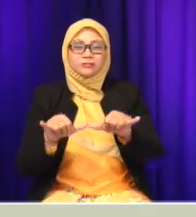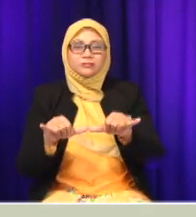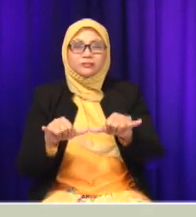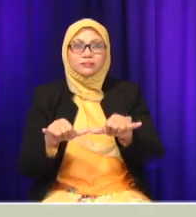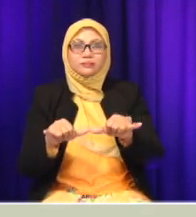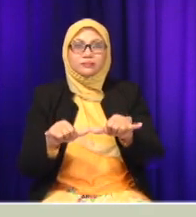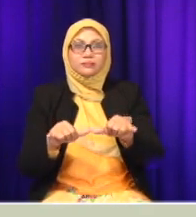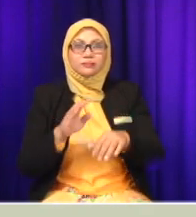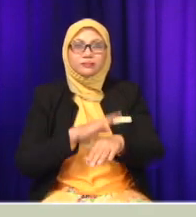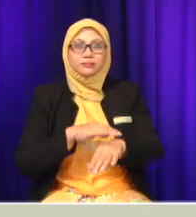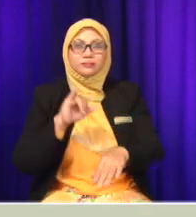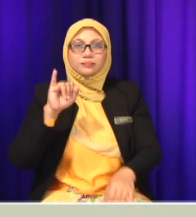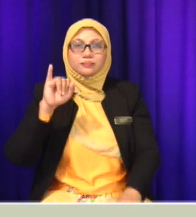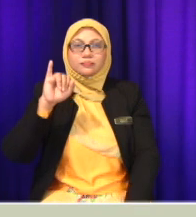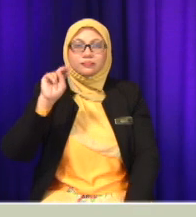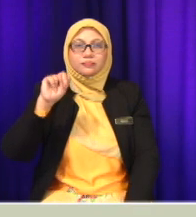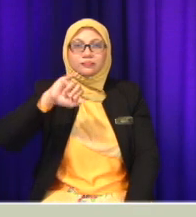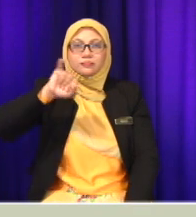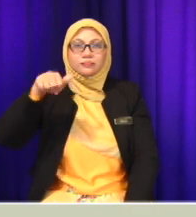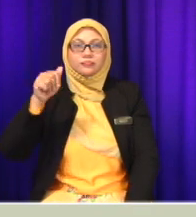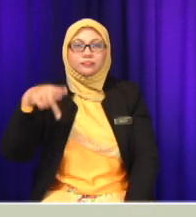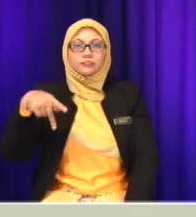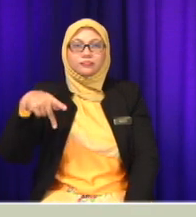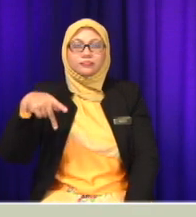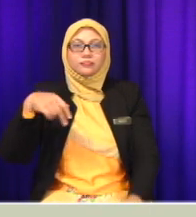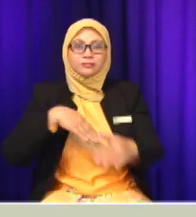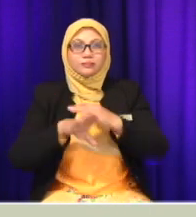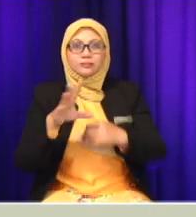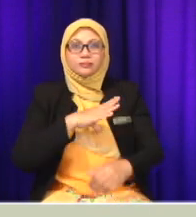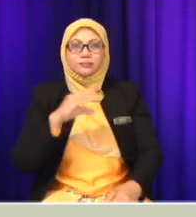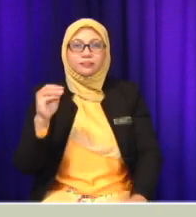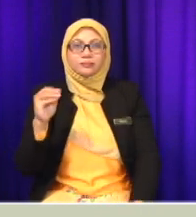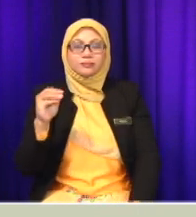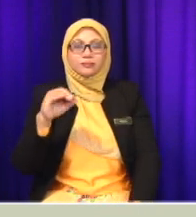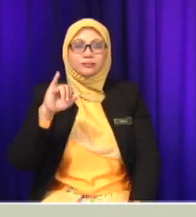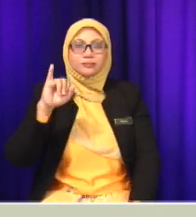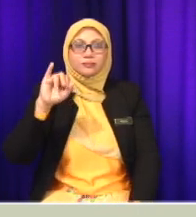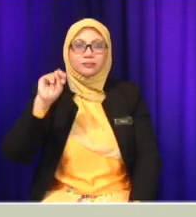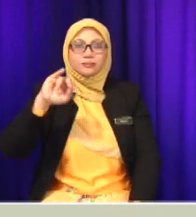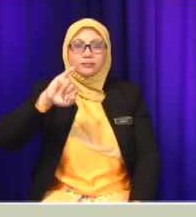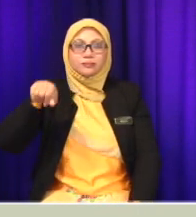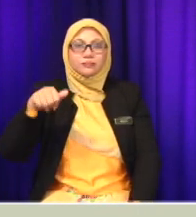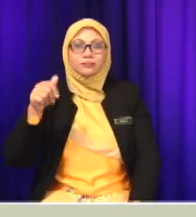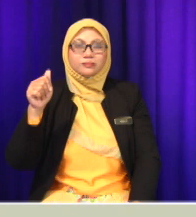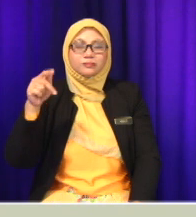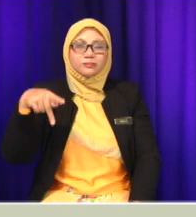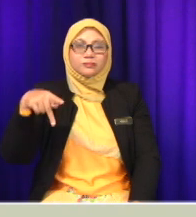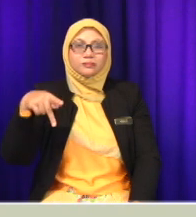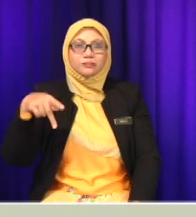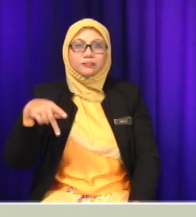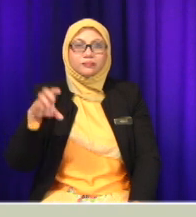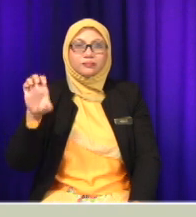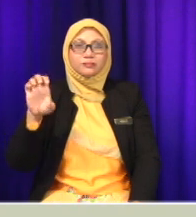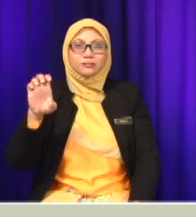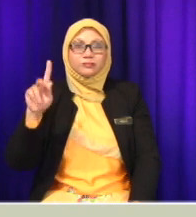injak masukan dan juga injap ekzos yang pertama kita mengukur ketebalan kepala injap iaitu Marin kepala injap